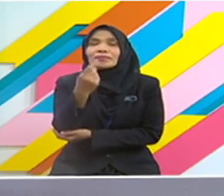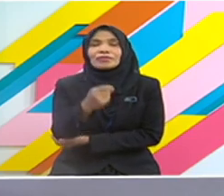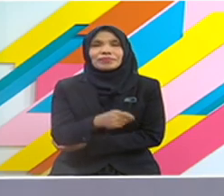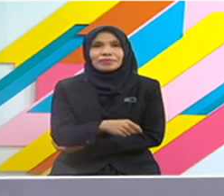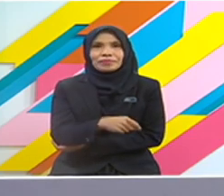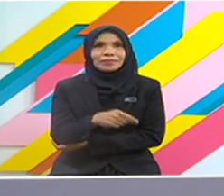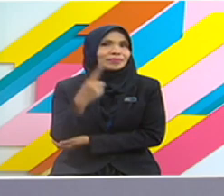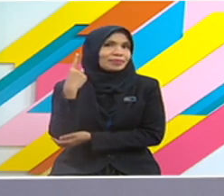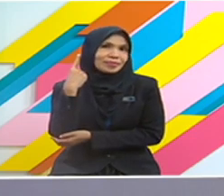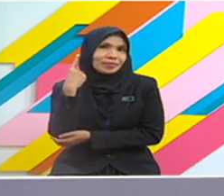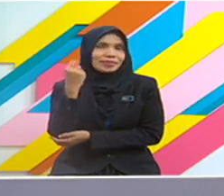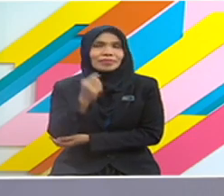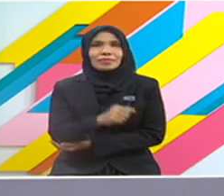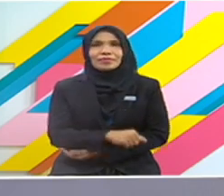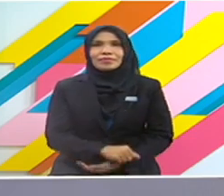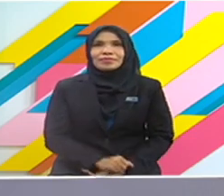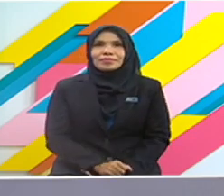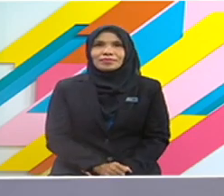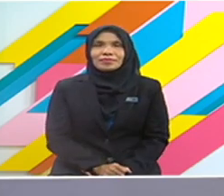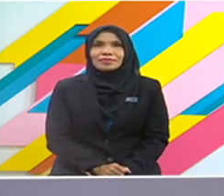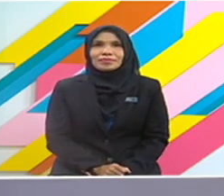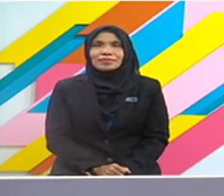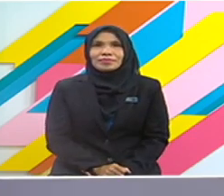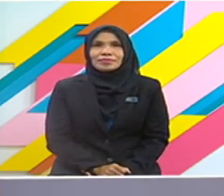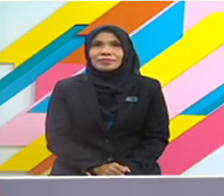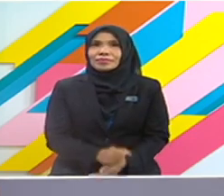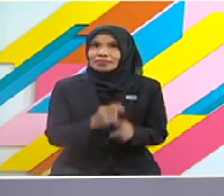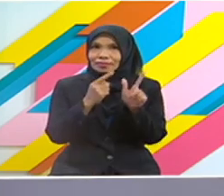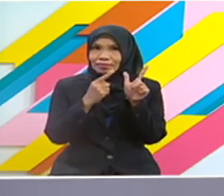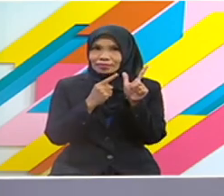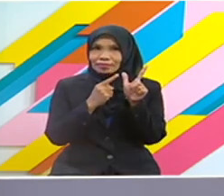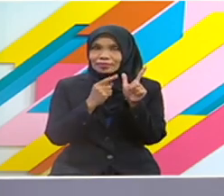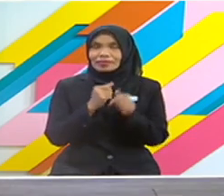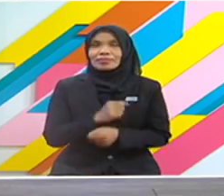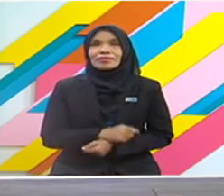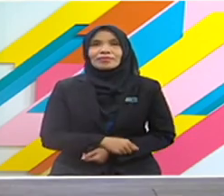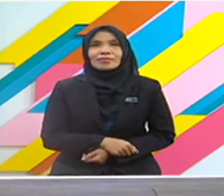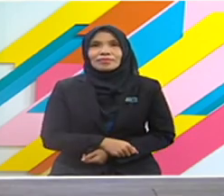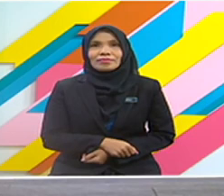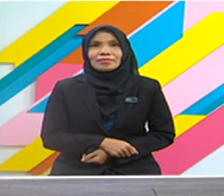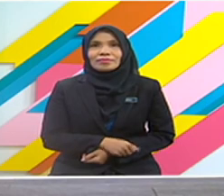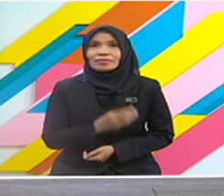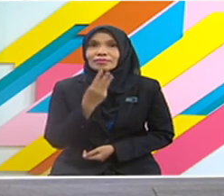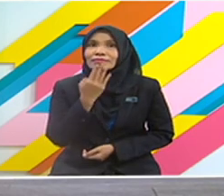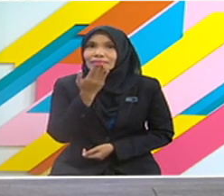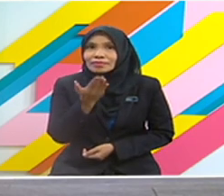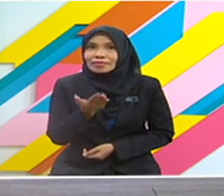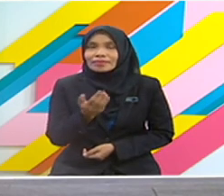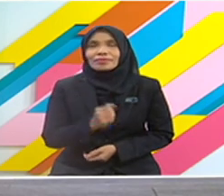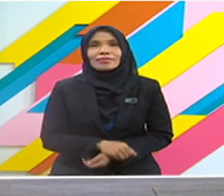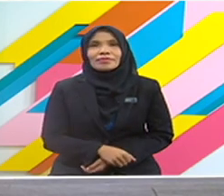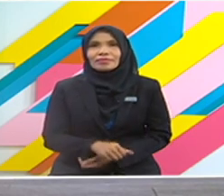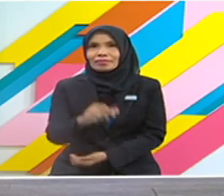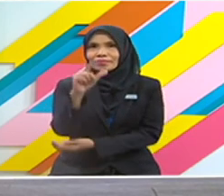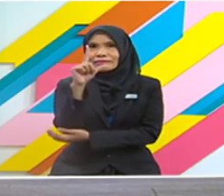Bagus. Telinga. Telinga. Okey, terima kasih Kak Rina. Okey, nombor 2, organ yang kedua adalah lidah. Okey, eja macam